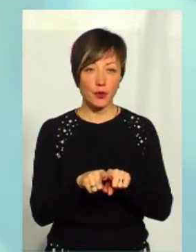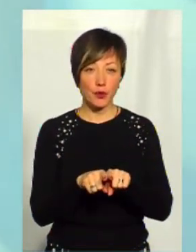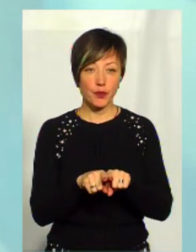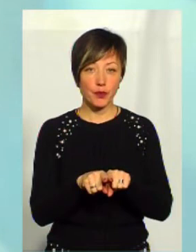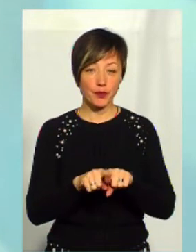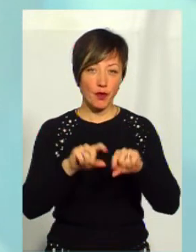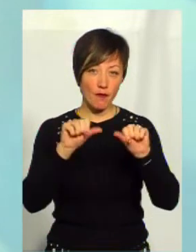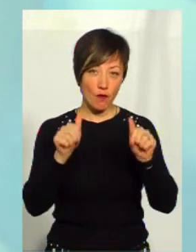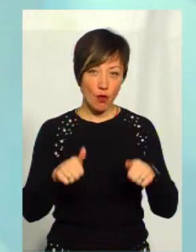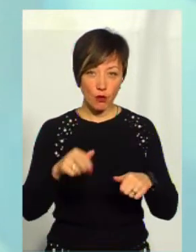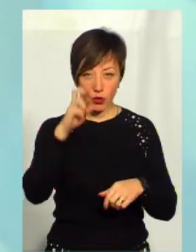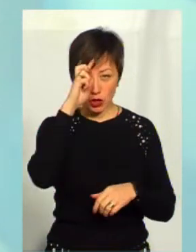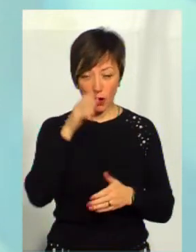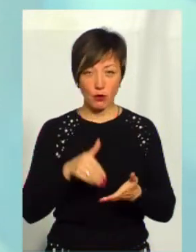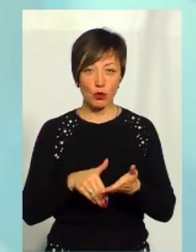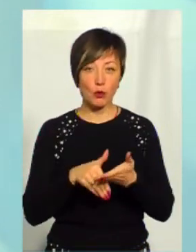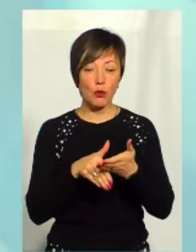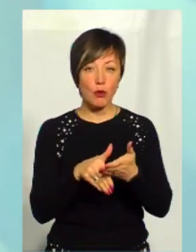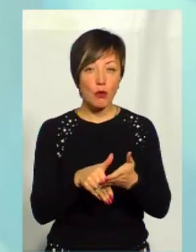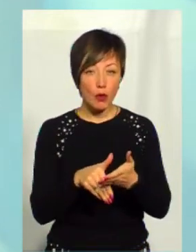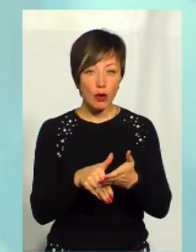такий вид державної допомоги.